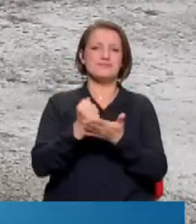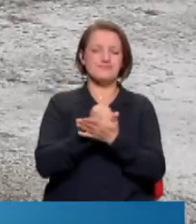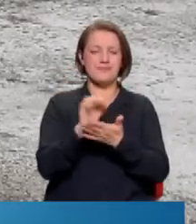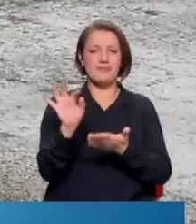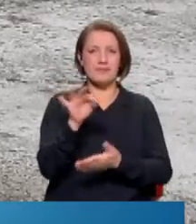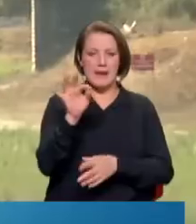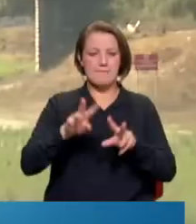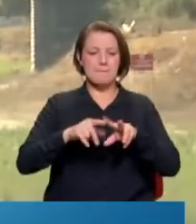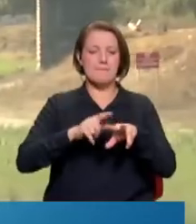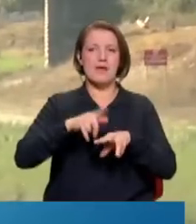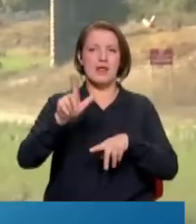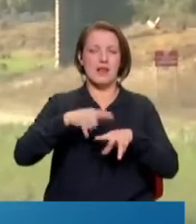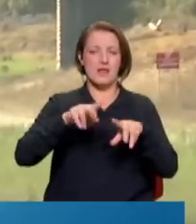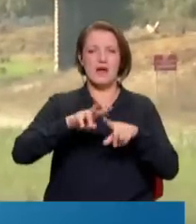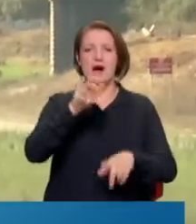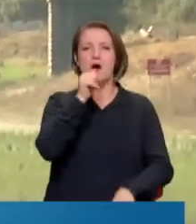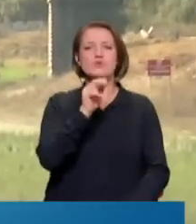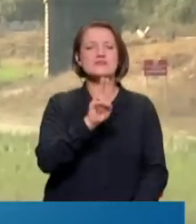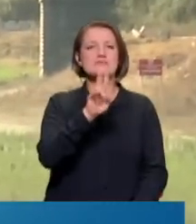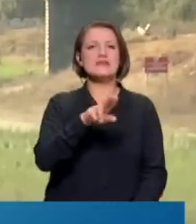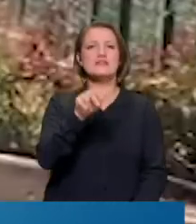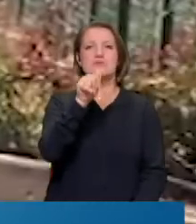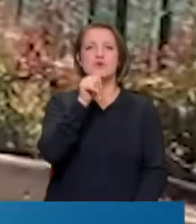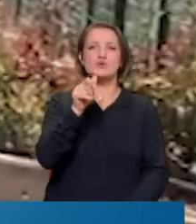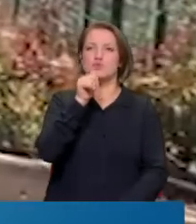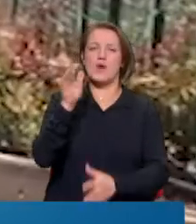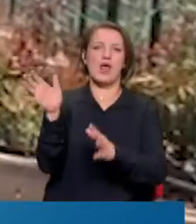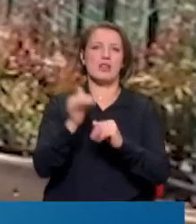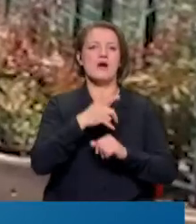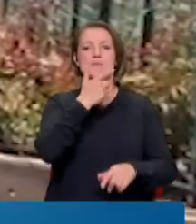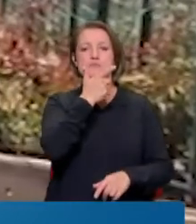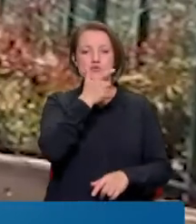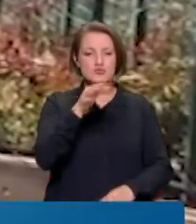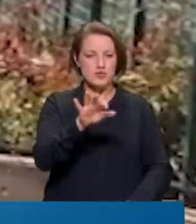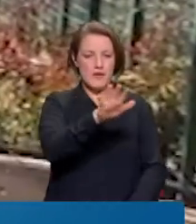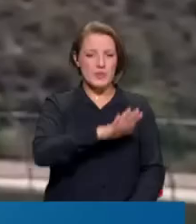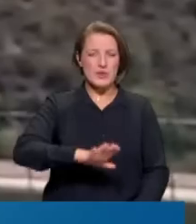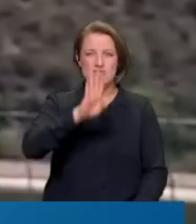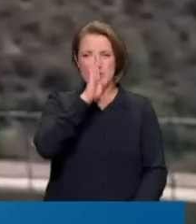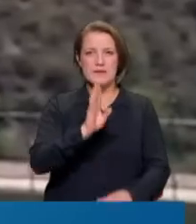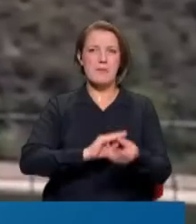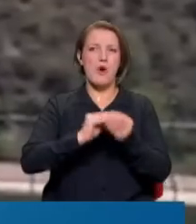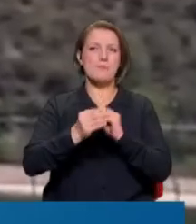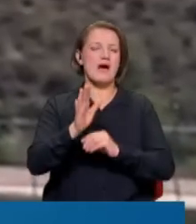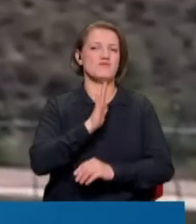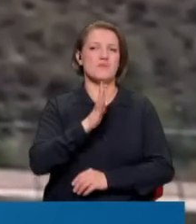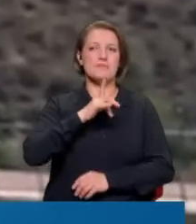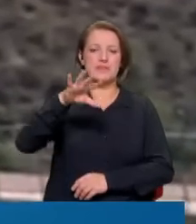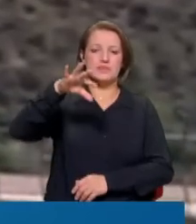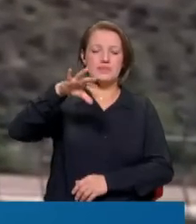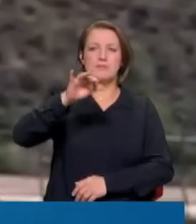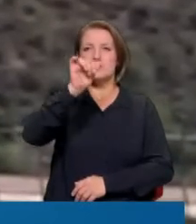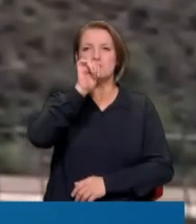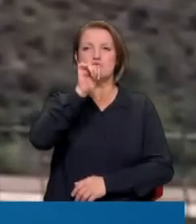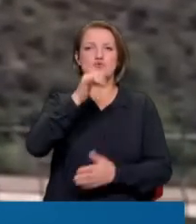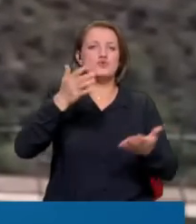2023'te 607 milyon metreküp su alındı Bodrum genelinde Şu anda ciddi anlamda problem var Hiçbir Damla suyumuz yok